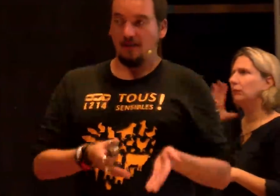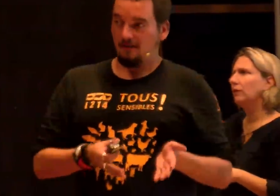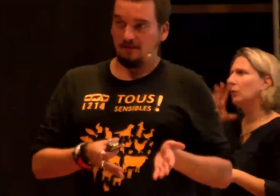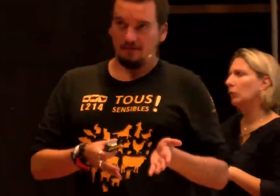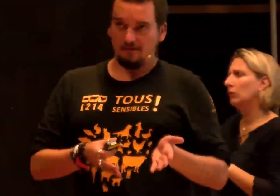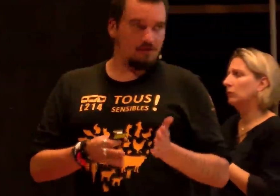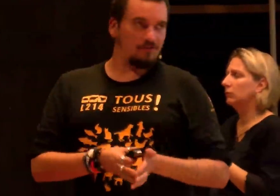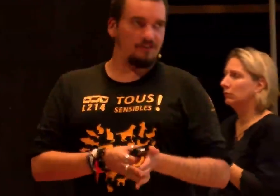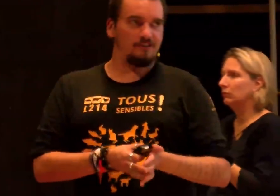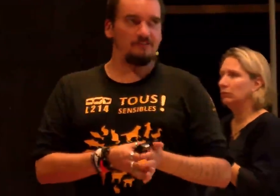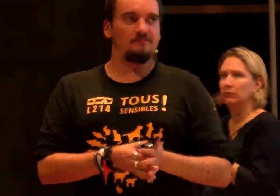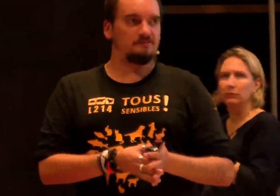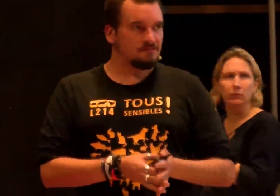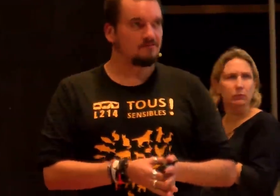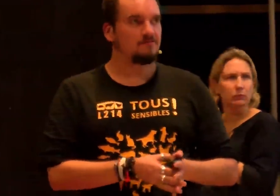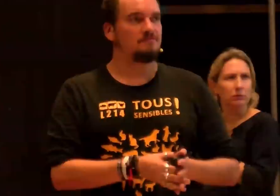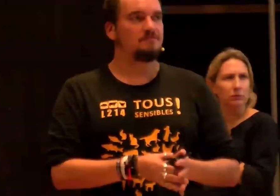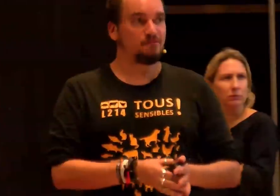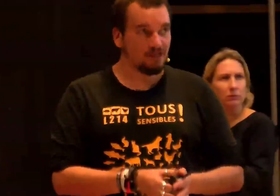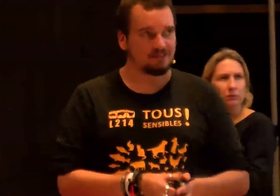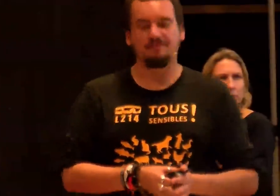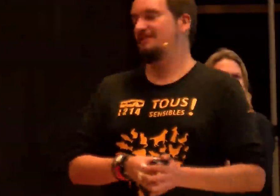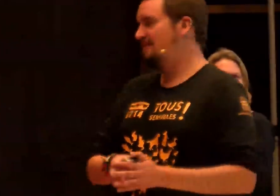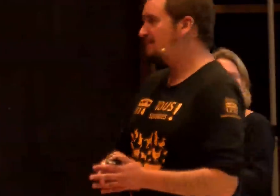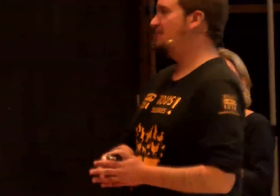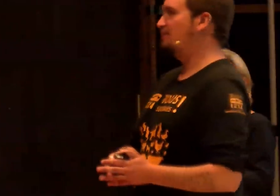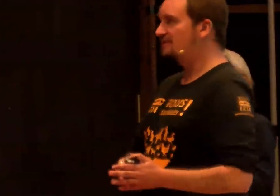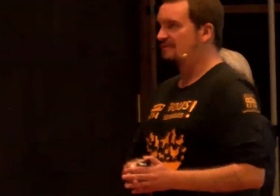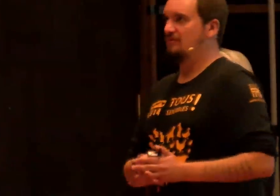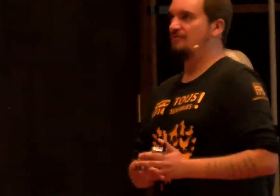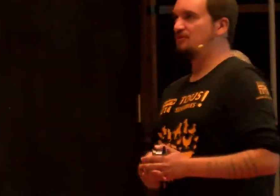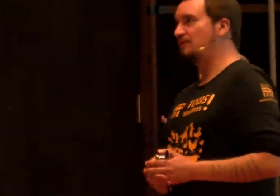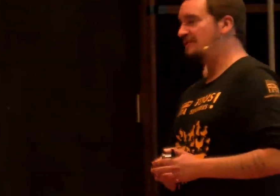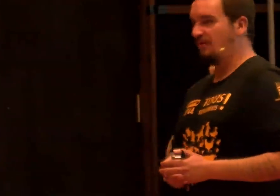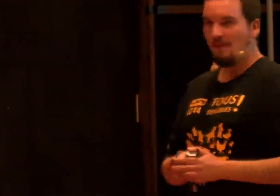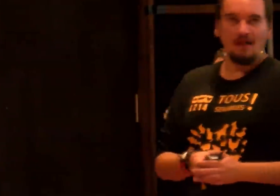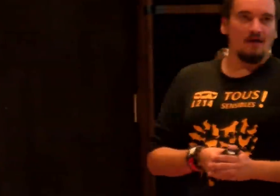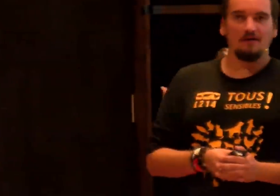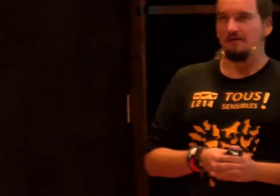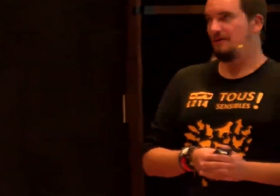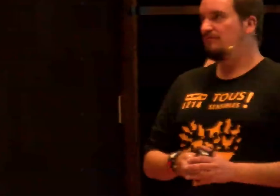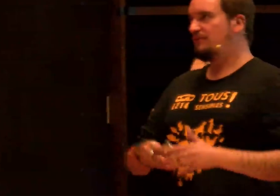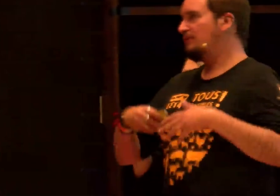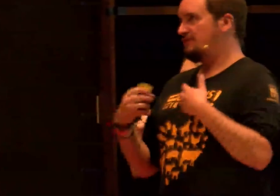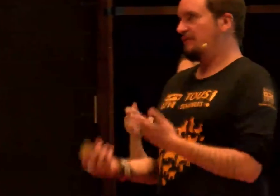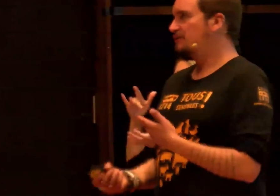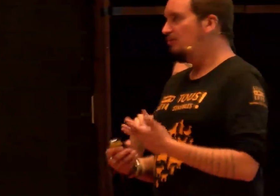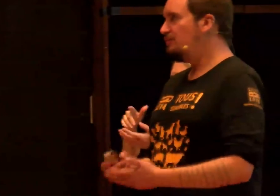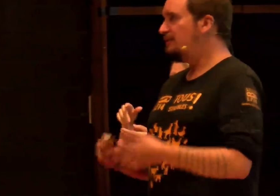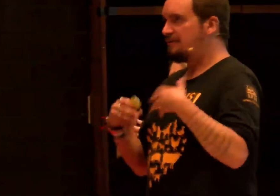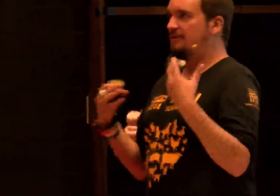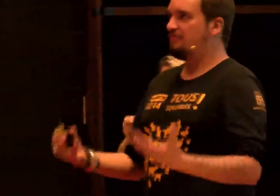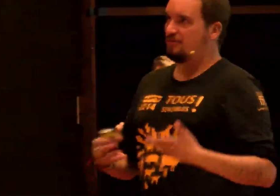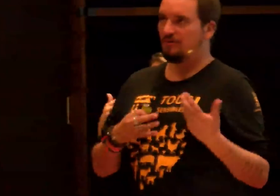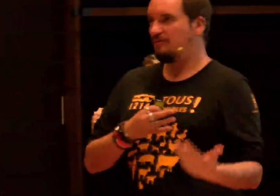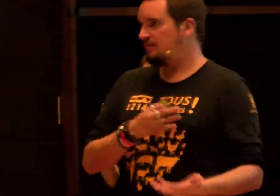s'appelait « De l'élevage à l'assiette ». Du prêt à l'assiette. Du prêt à l'assiette, merci. Et qu'on a rebaptisé Viande de France plus récemment, qui est une vidéo assez grand